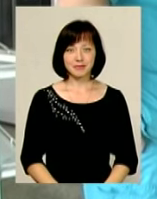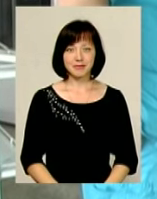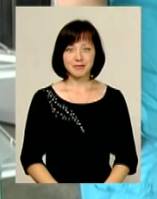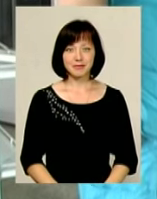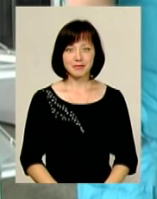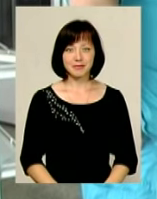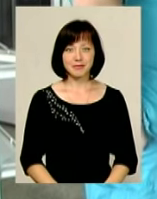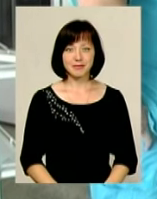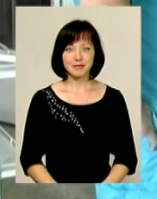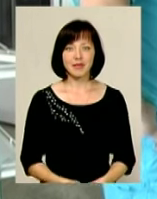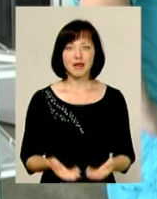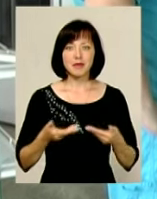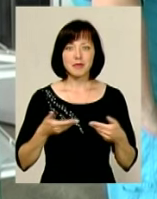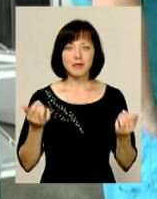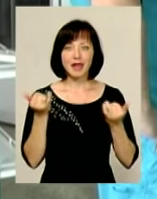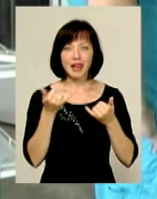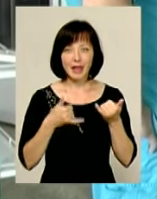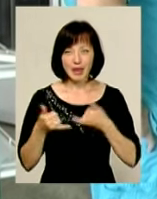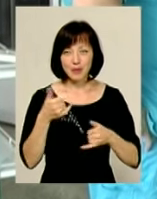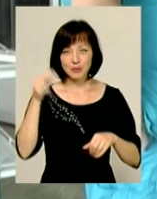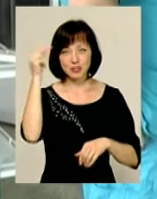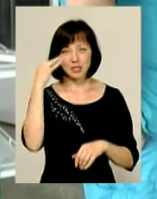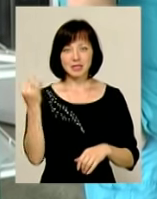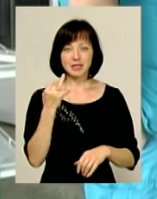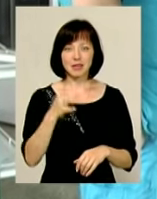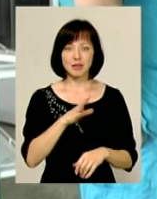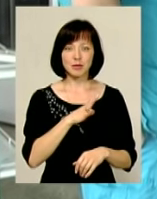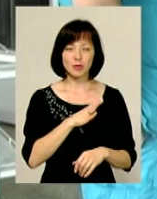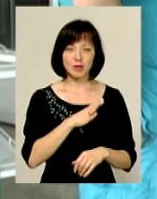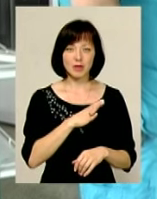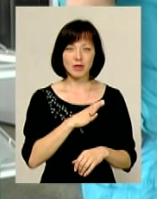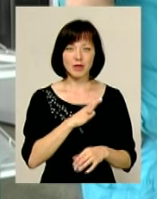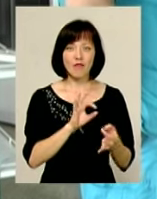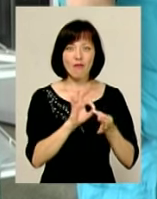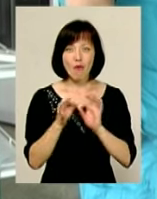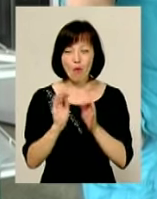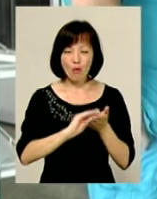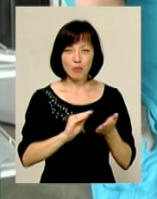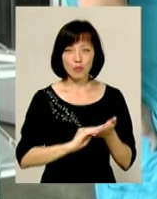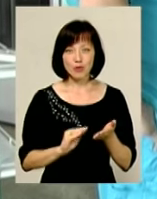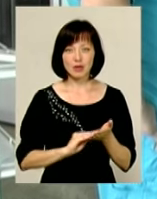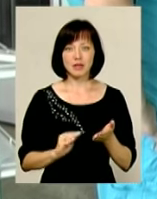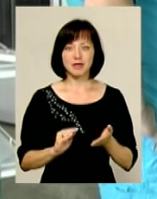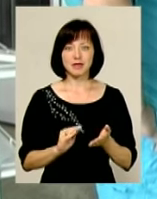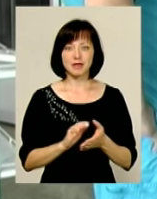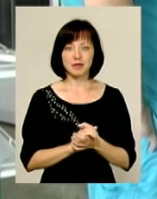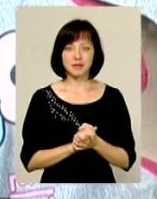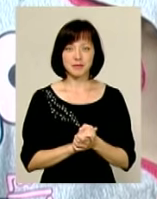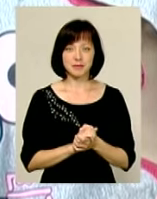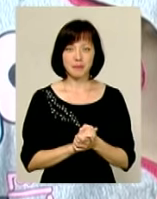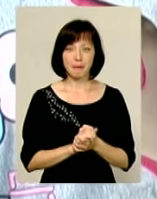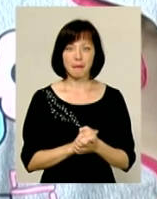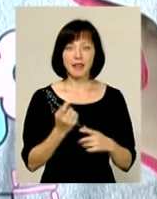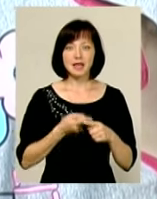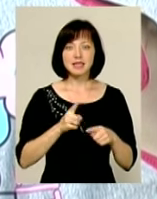як в школі хімії вчили, там все цікаво було формулиці там справочні був Машковський.